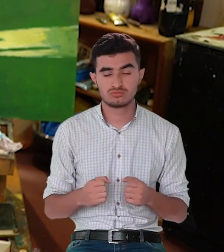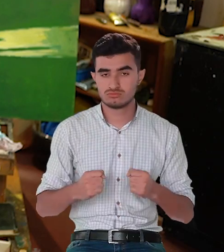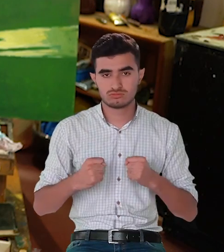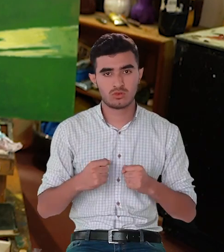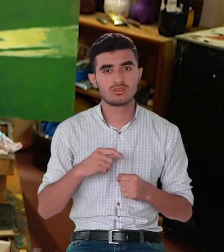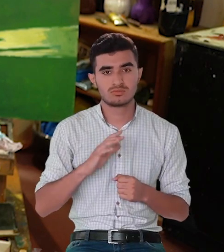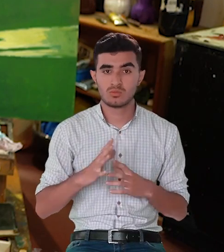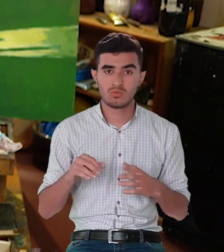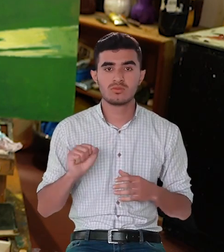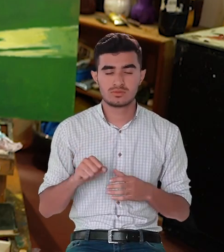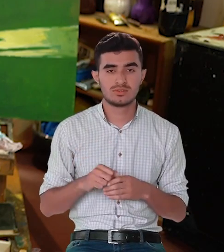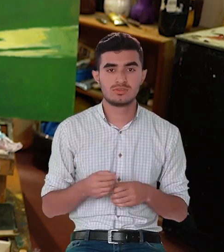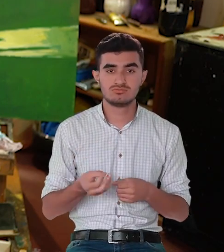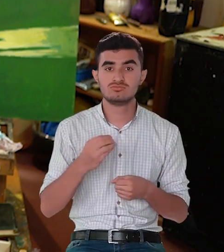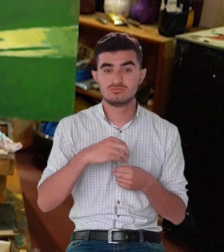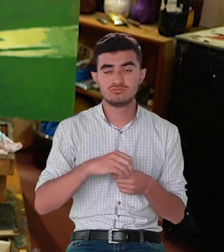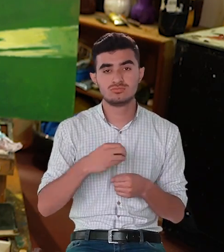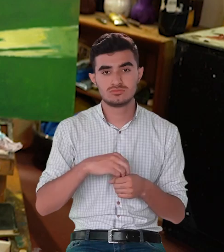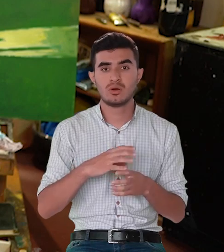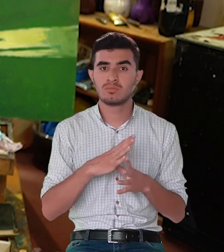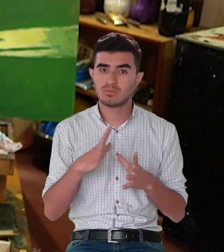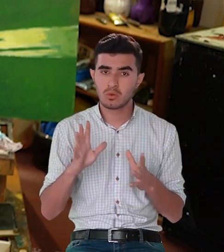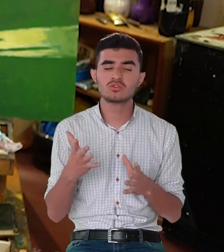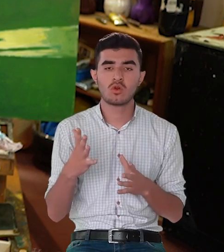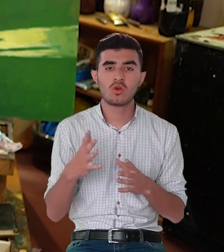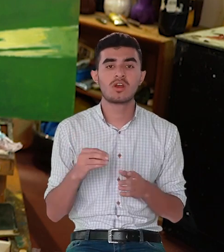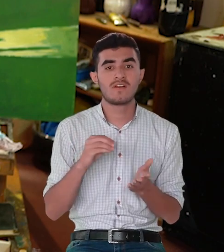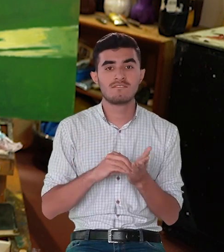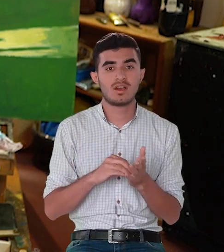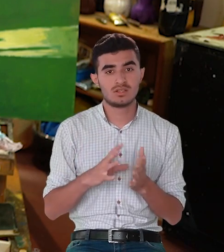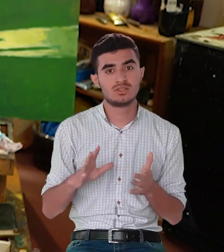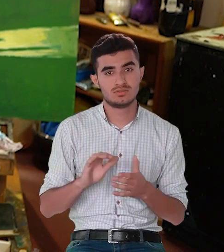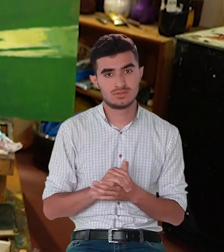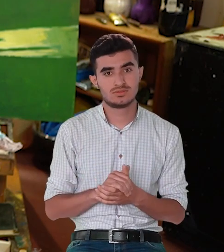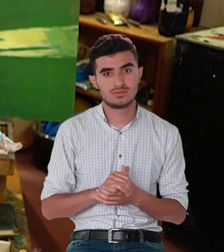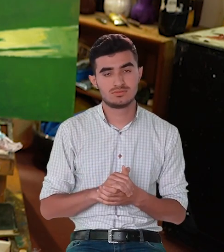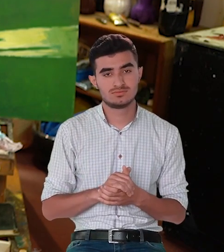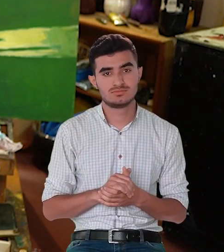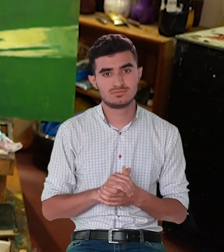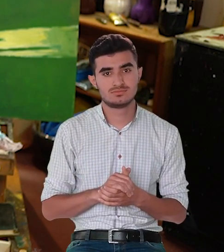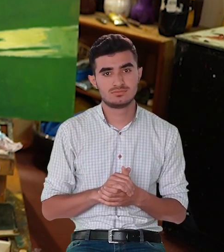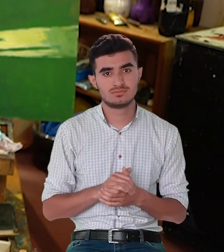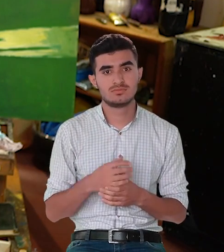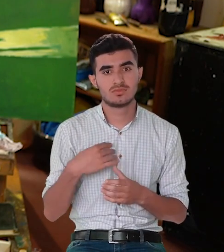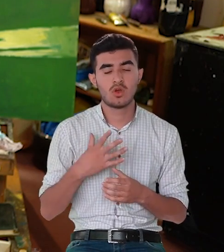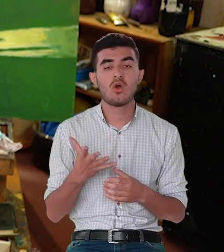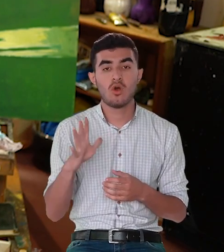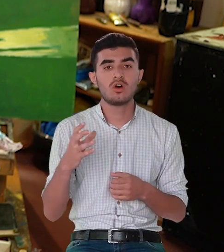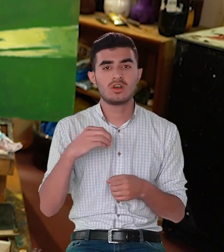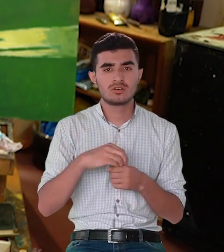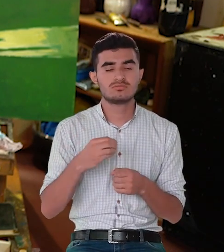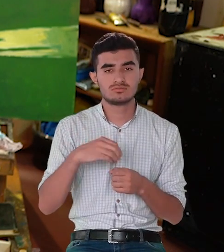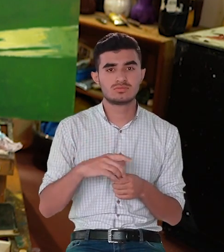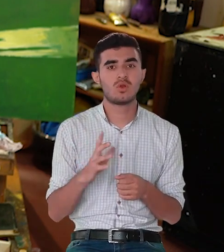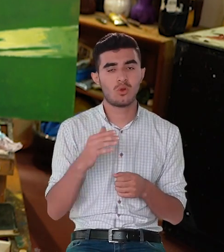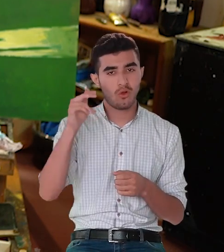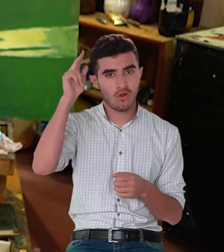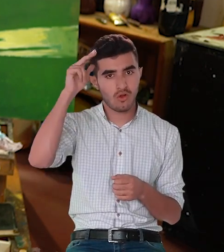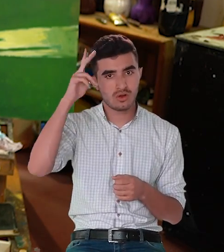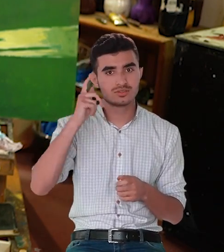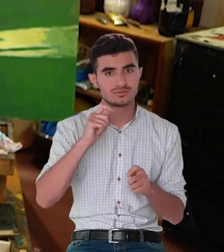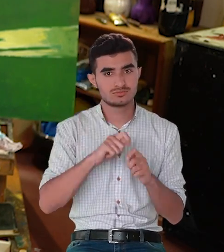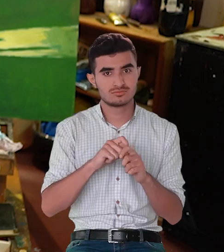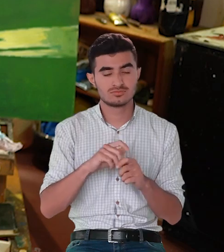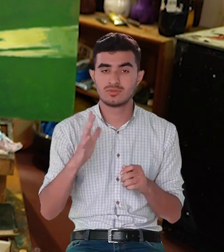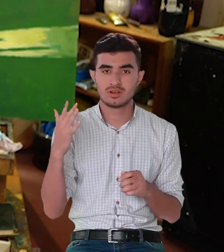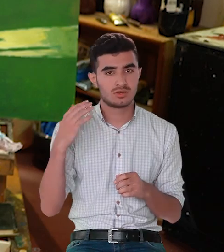چلا جاتا، تو وہ اسی لیے اس کی آنکھوں میں ڈر نہیں ہوتا، اور وہی اللہ تعالیٰ نے خصوصی چال